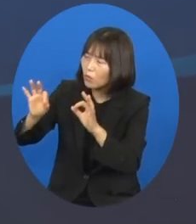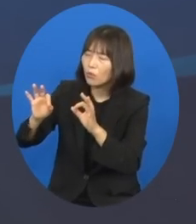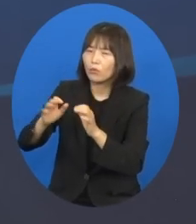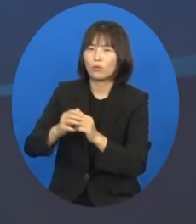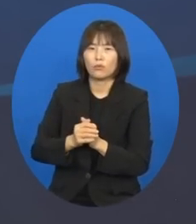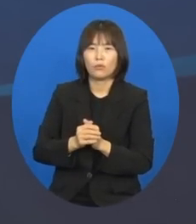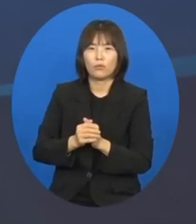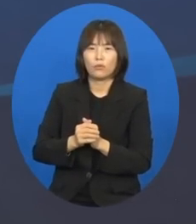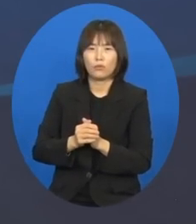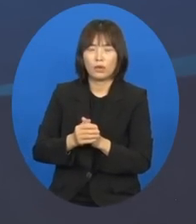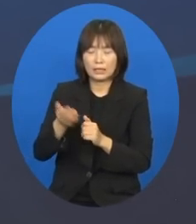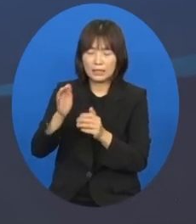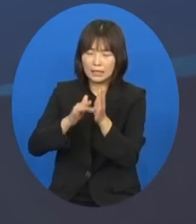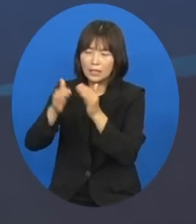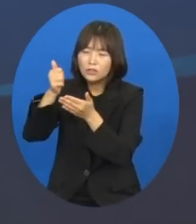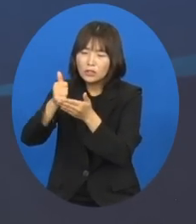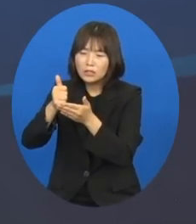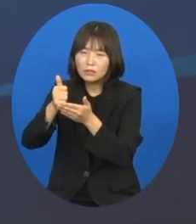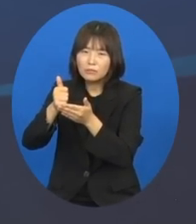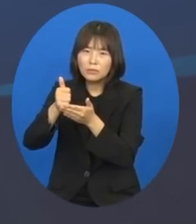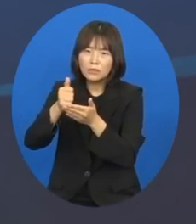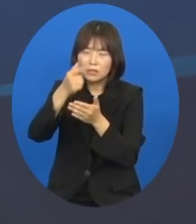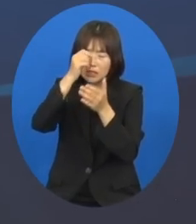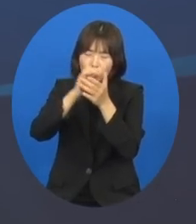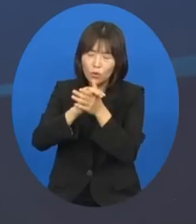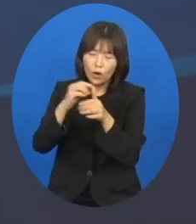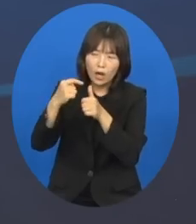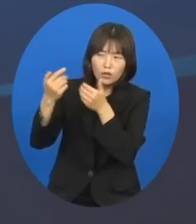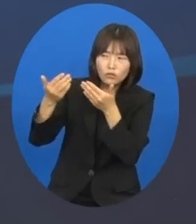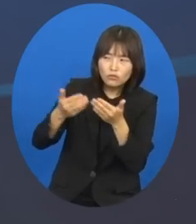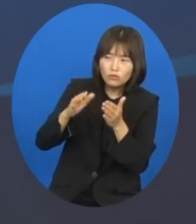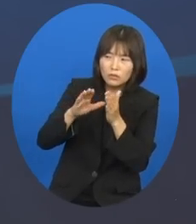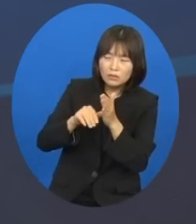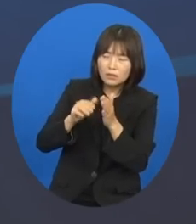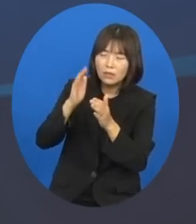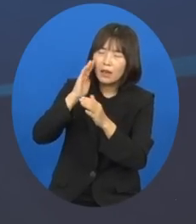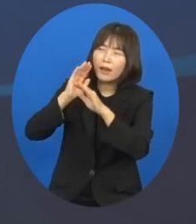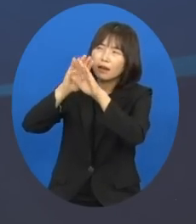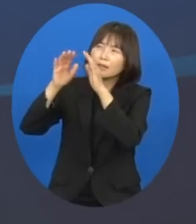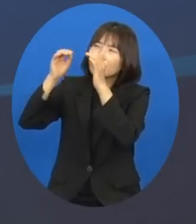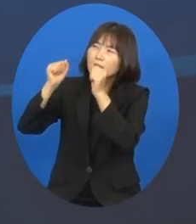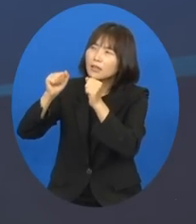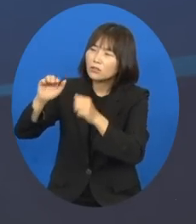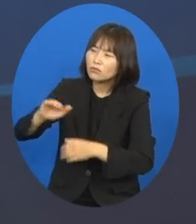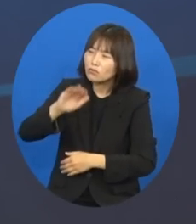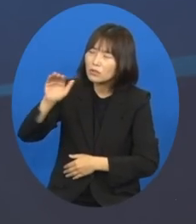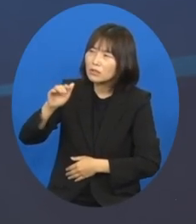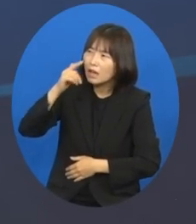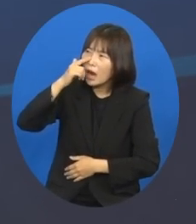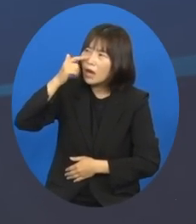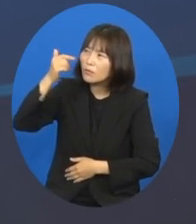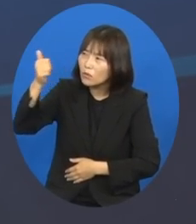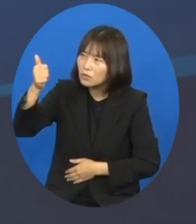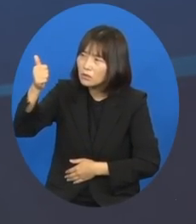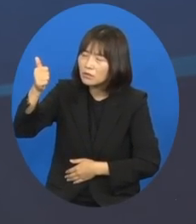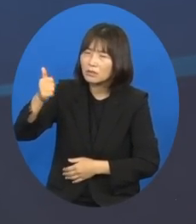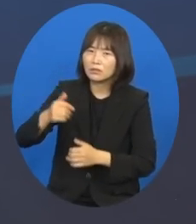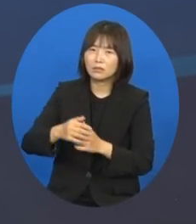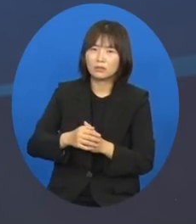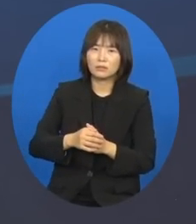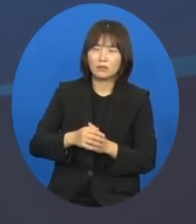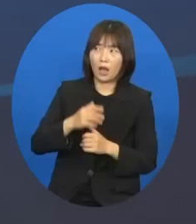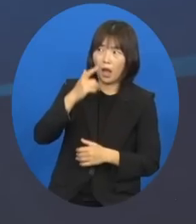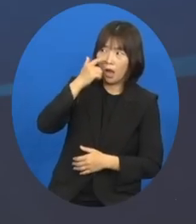너희는 이렇게 기도하라 하늘에 계신 하늘에 계신 우리 아버지여 우리 아이 못합니다